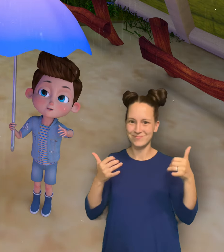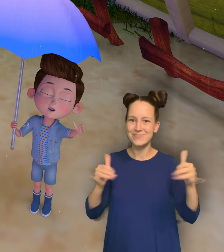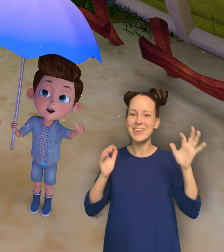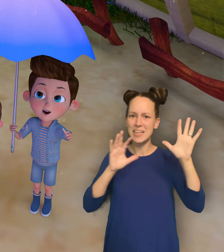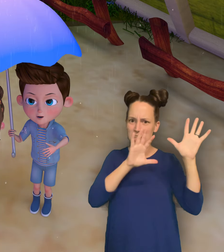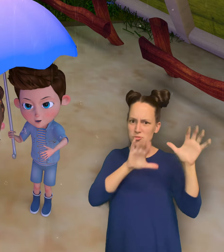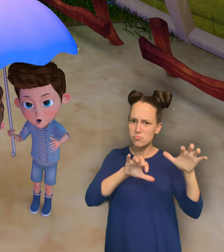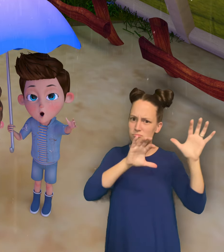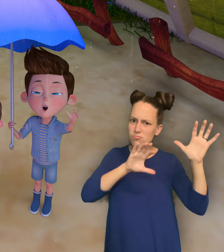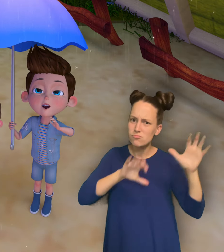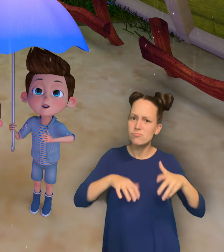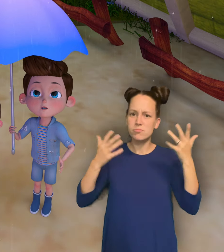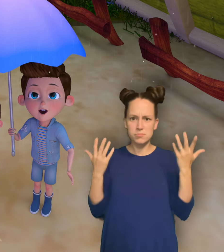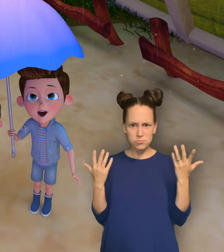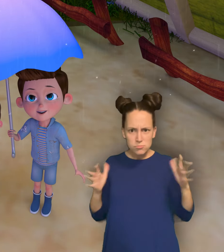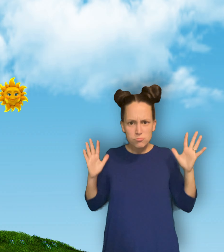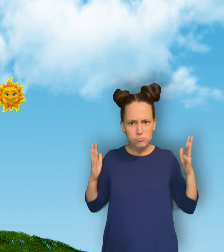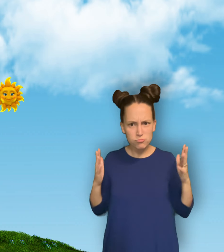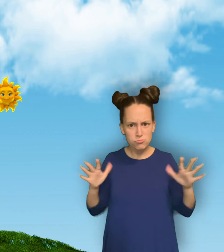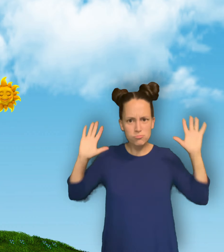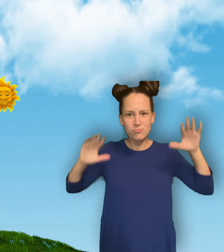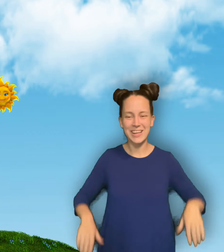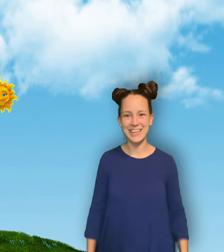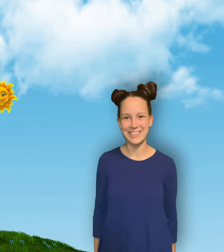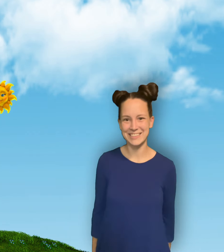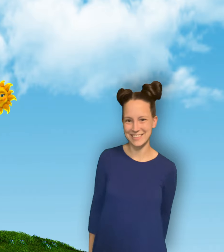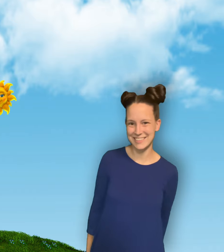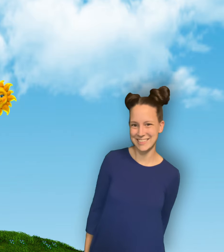たい雨ああっち